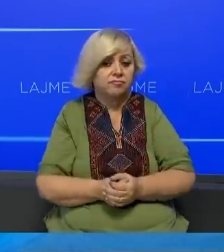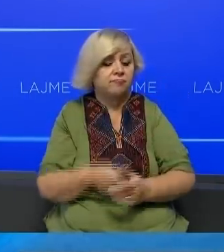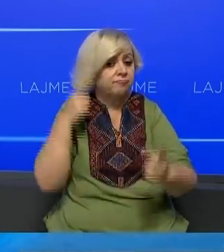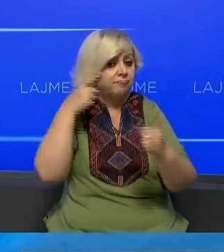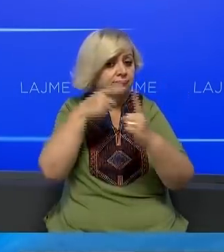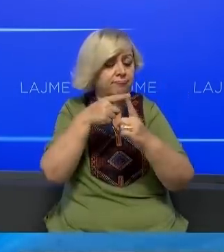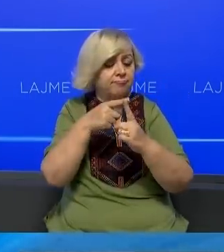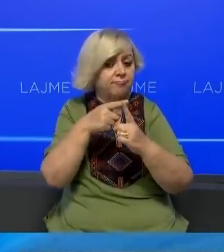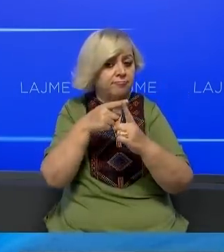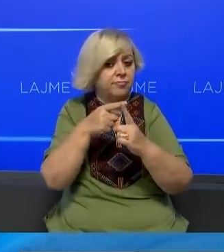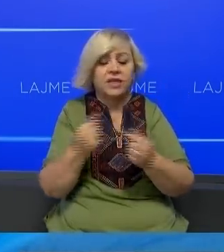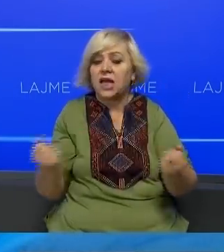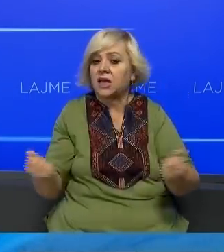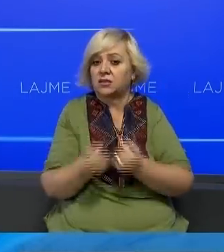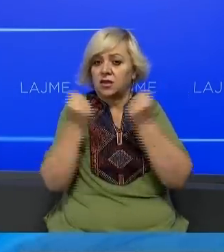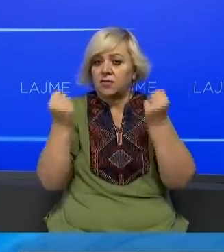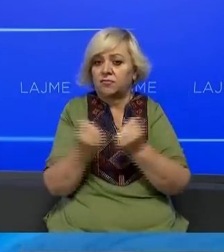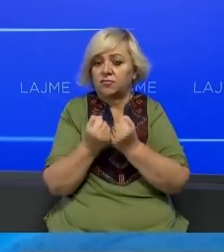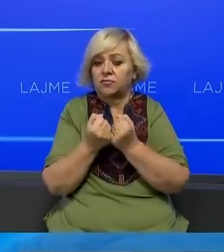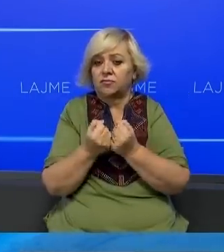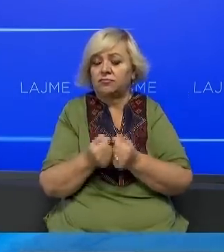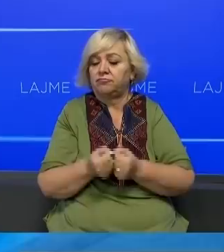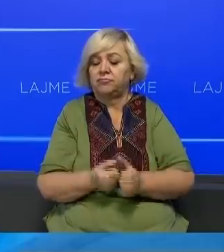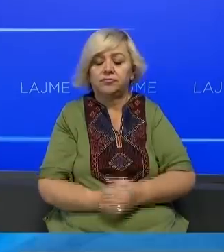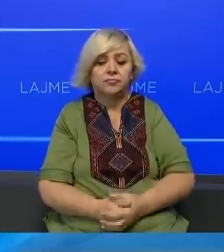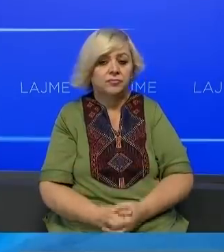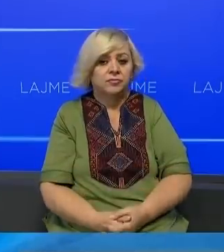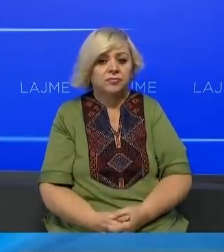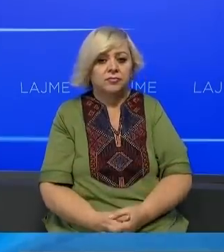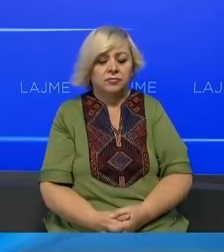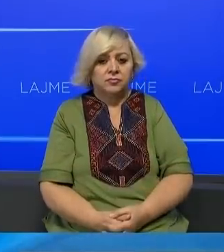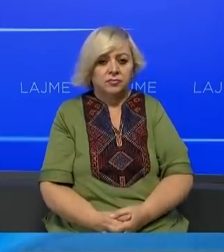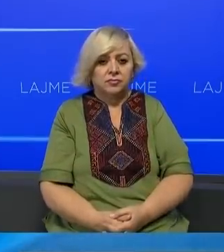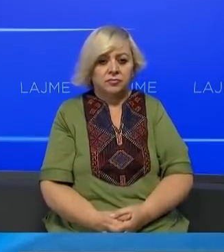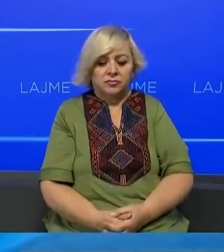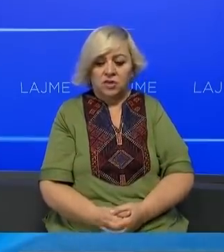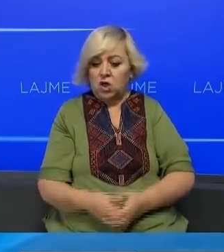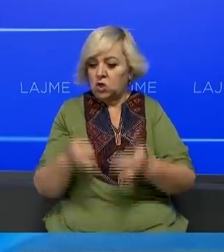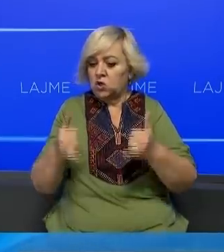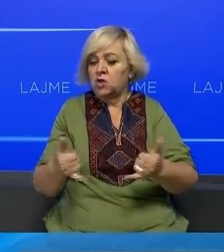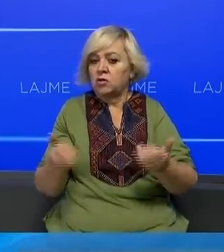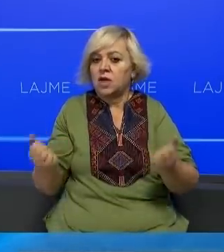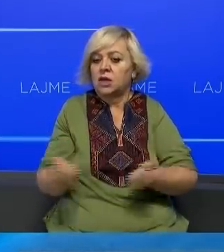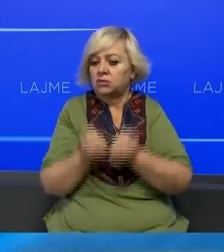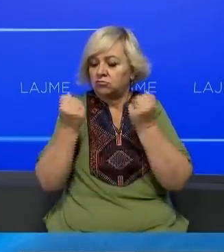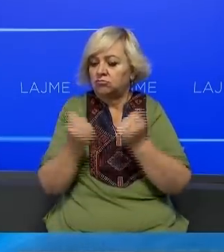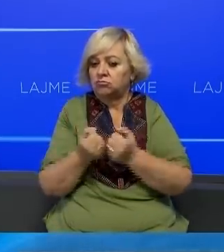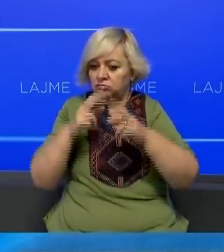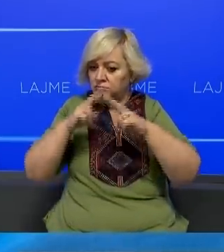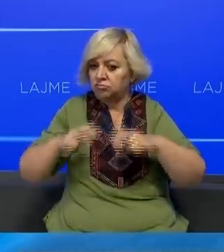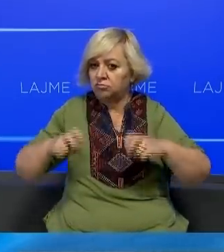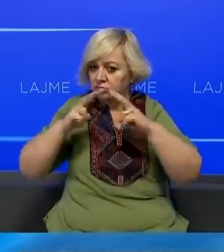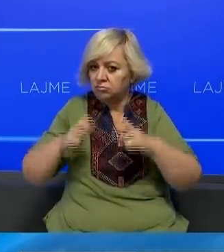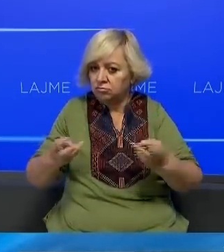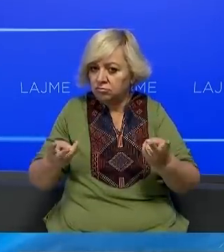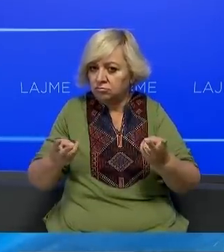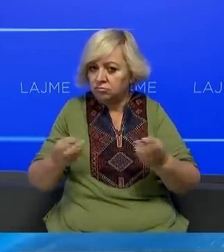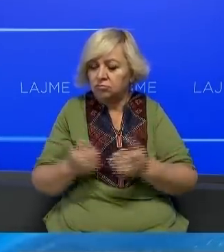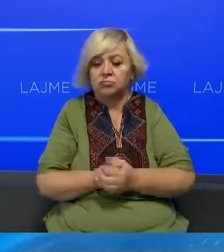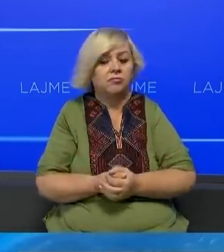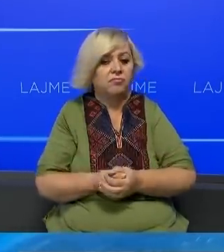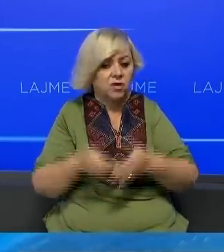kanë intensifikuar aktivitetet në këtë drejtim. Institucion kemi zhvilluar aktivitetin në drejtim të luftimit të informalitetit dhe në